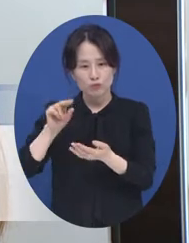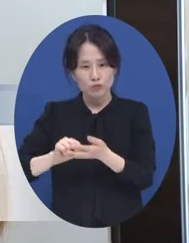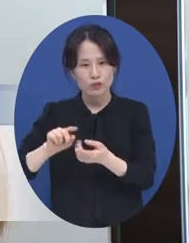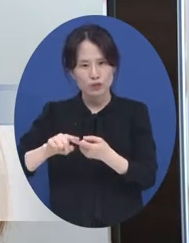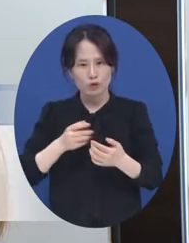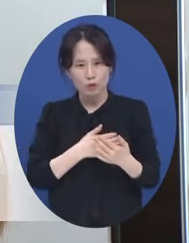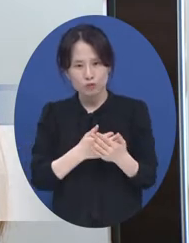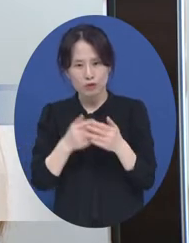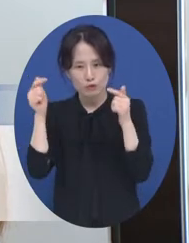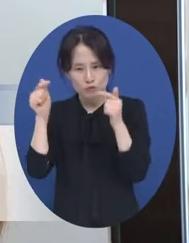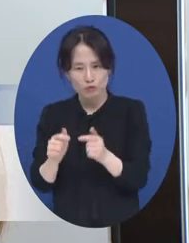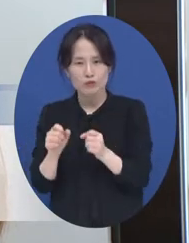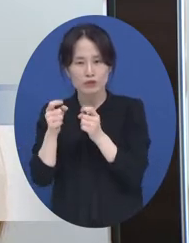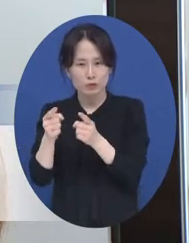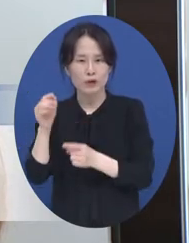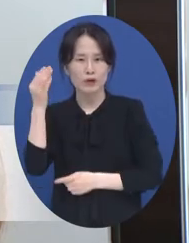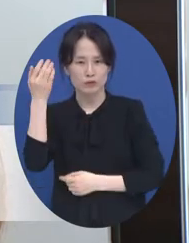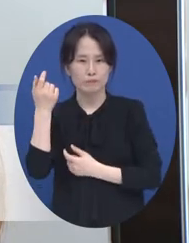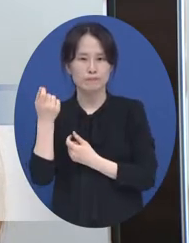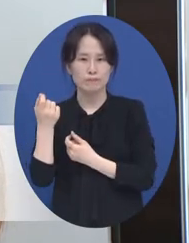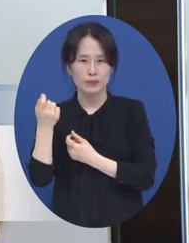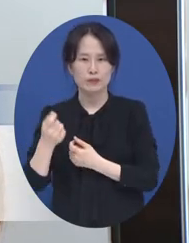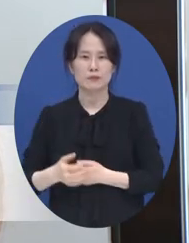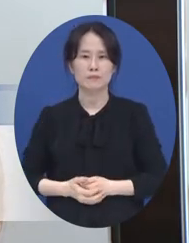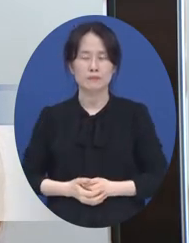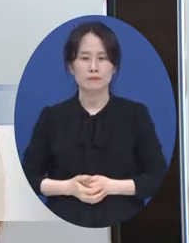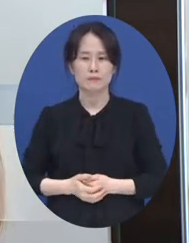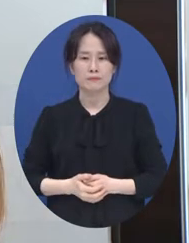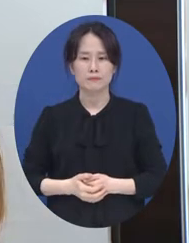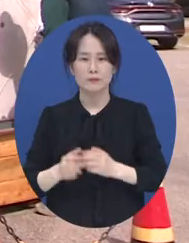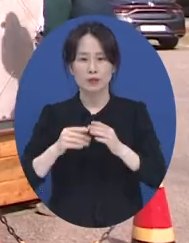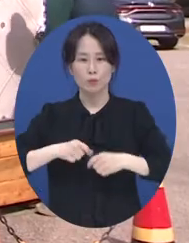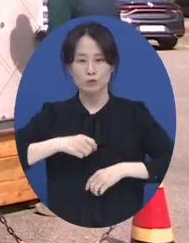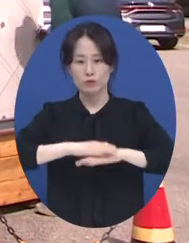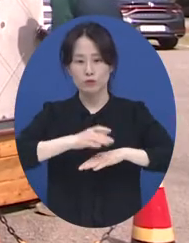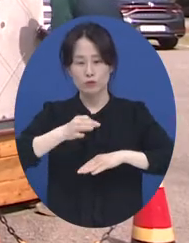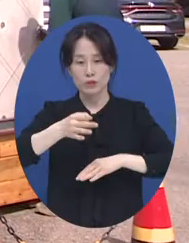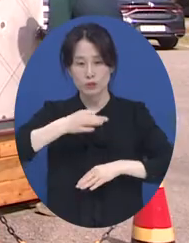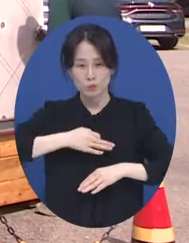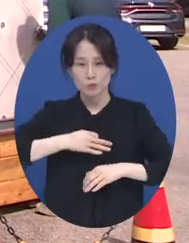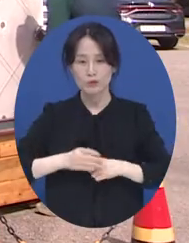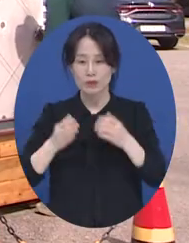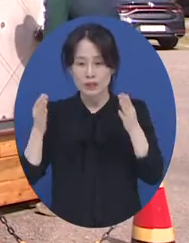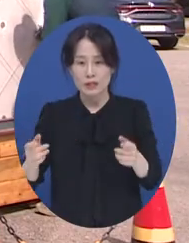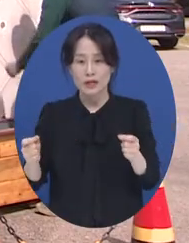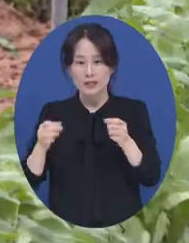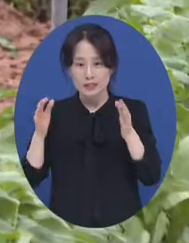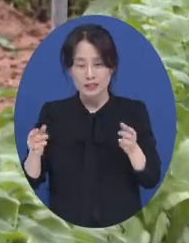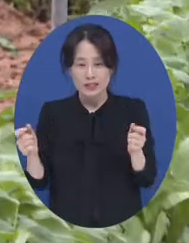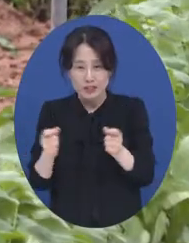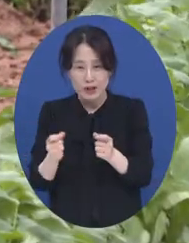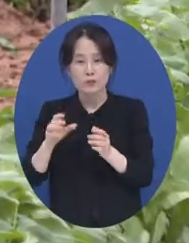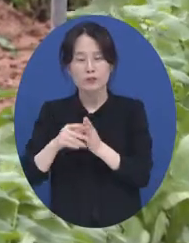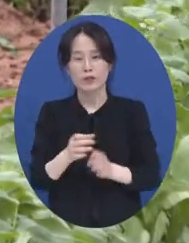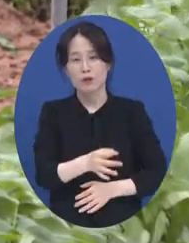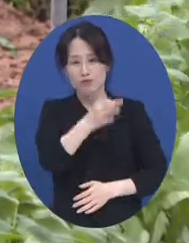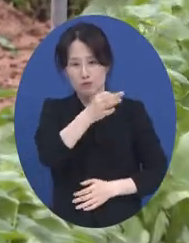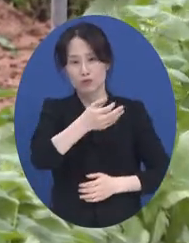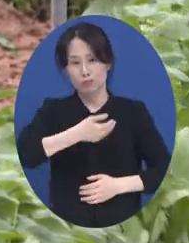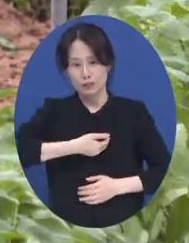문제에 있어서는 조금 불안감을 덜 수 있는 게이가 될 거 같고 공정 수당 지급액은 근무 기간이 짧을수록